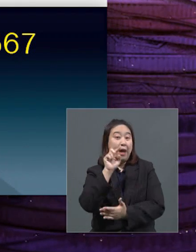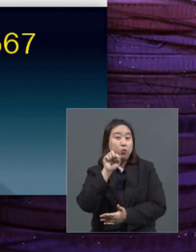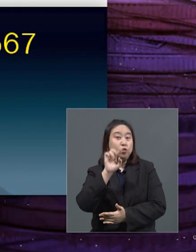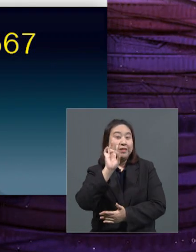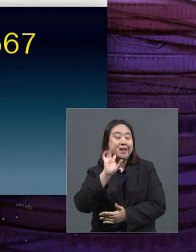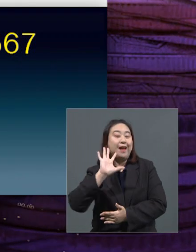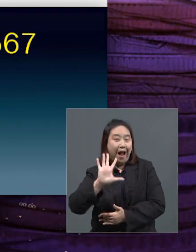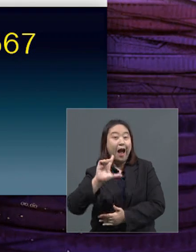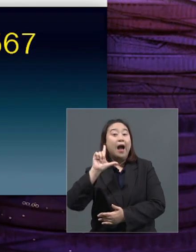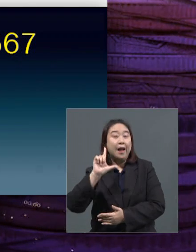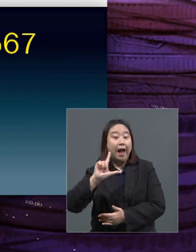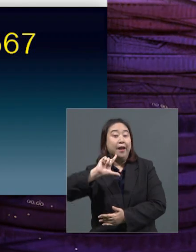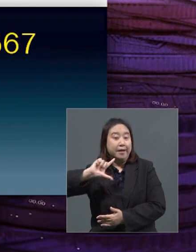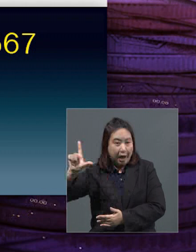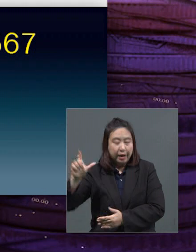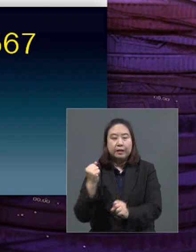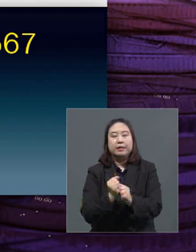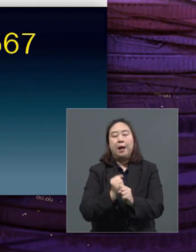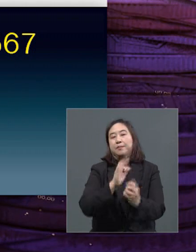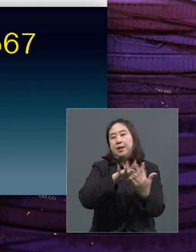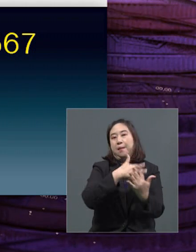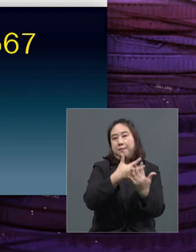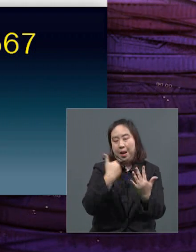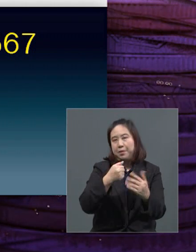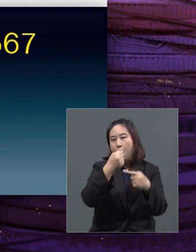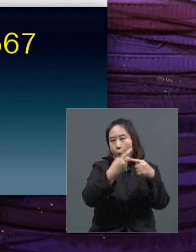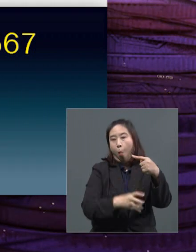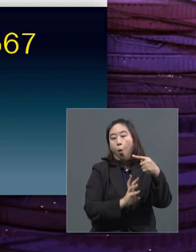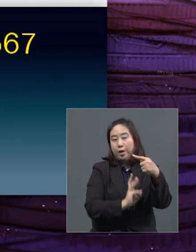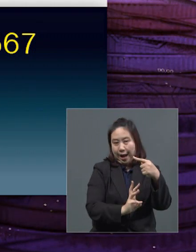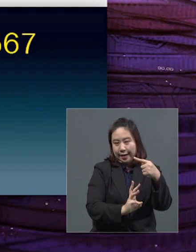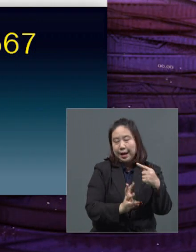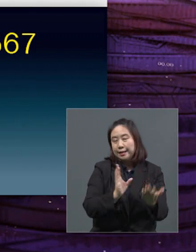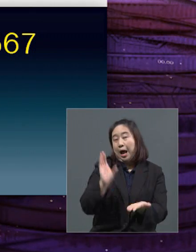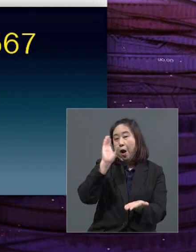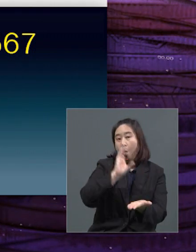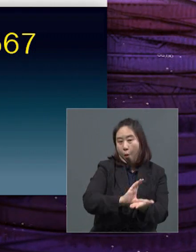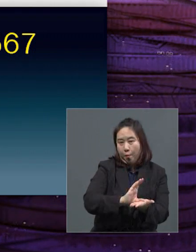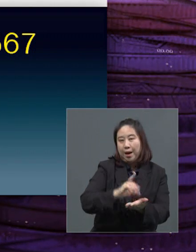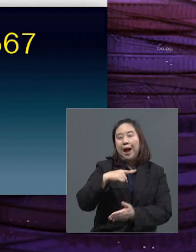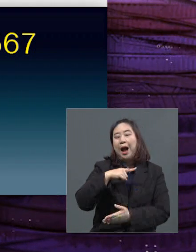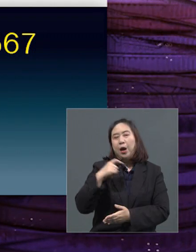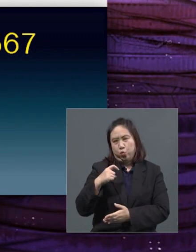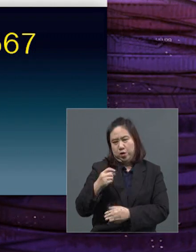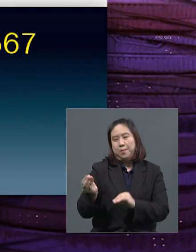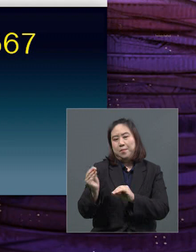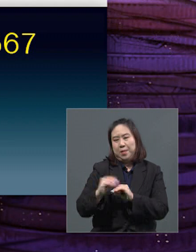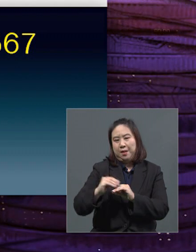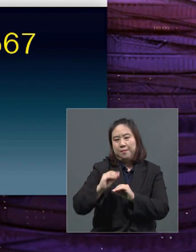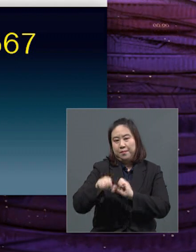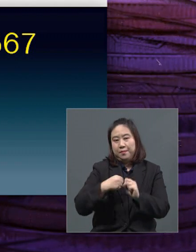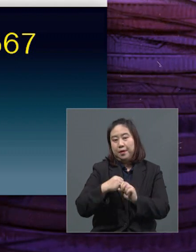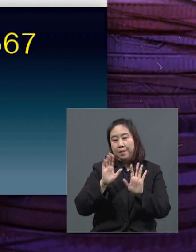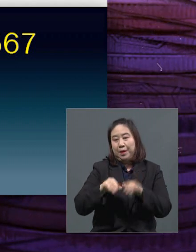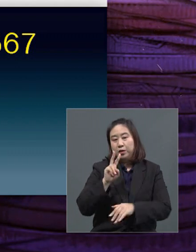ทำขึ้นมาภายใต้ยุทธศาสตร์ 6ด้านครับซึ่งตั้งงบประมาณแบบขาดดุลเพิ่มขึ้นจากปีงบประมาณ 672727